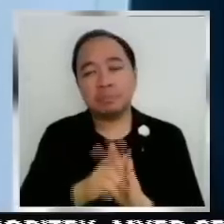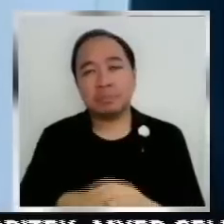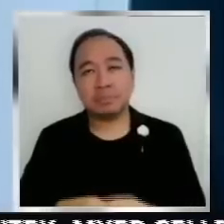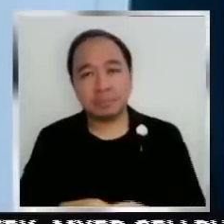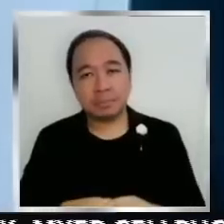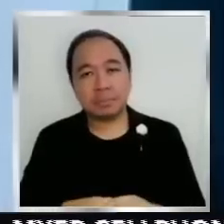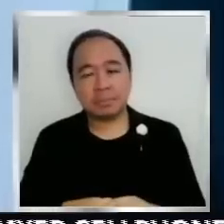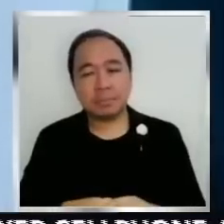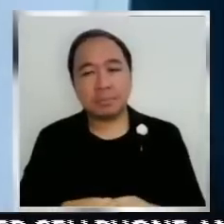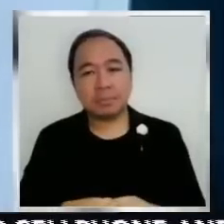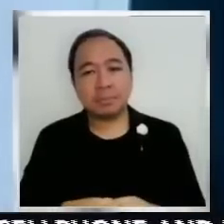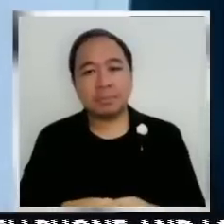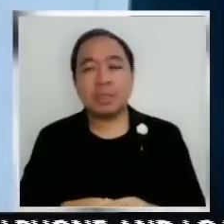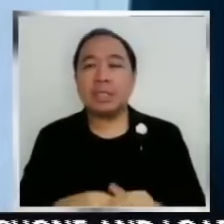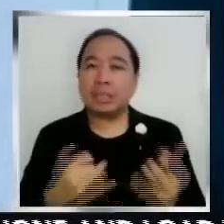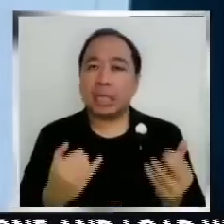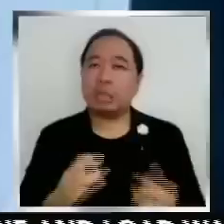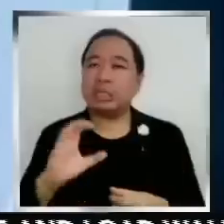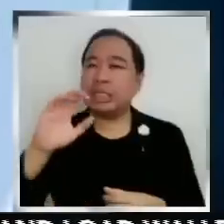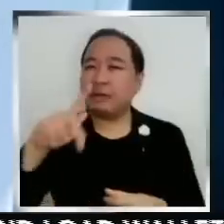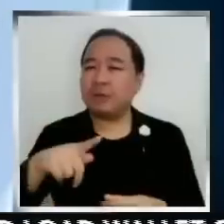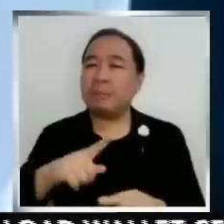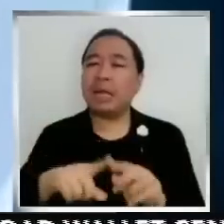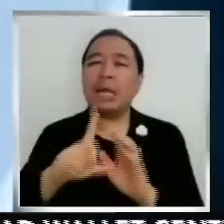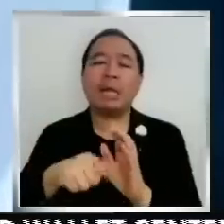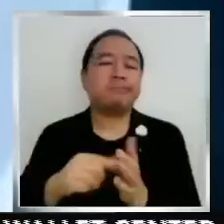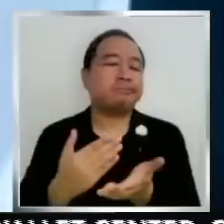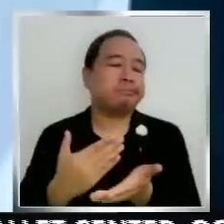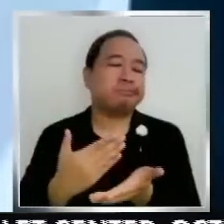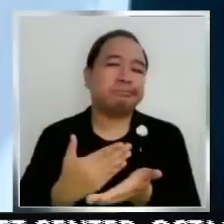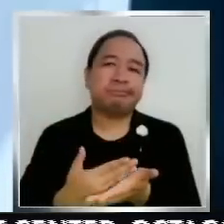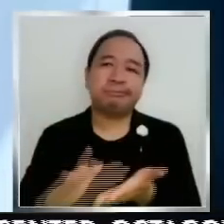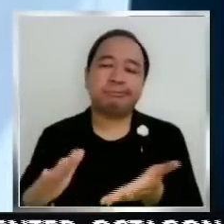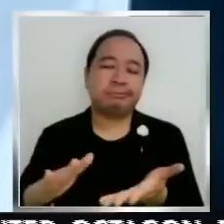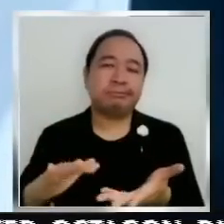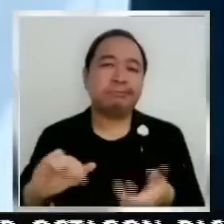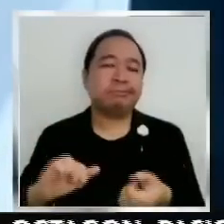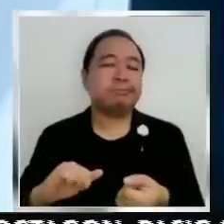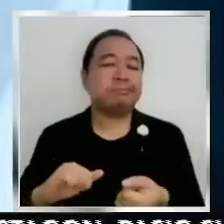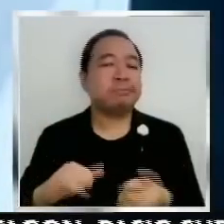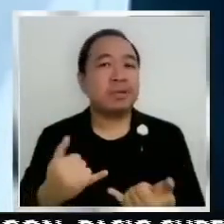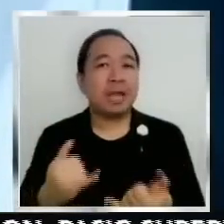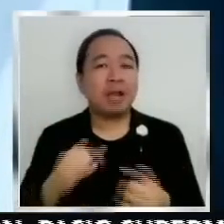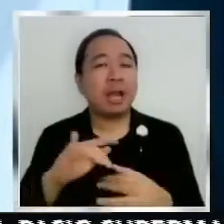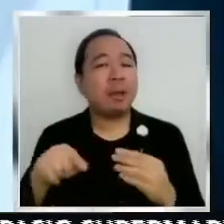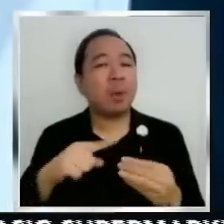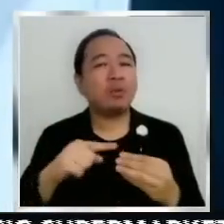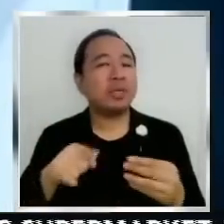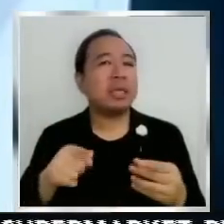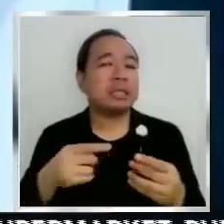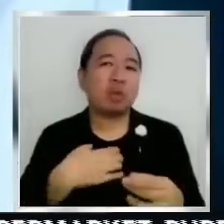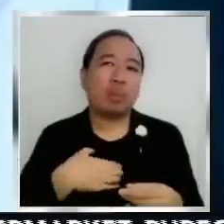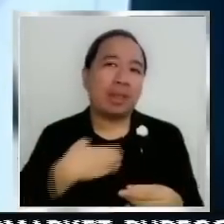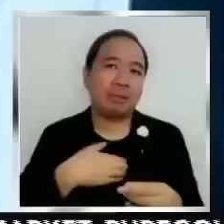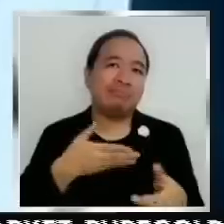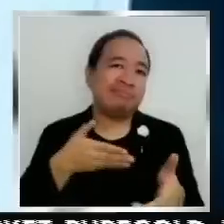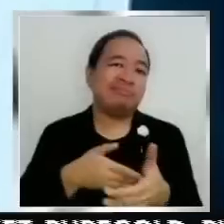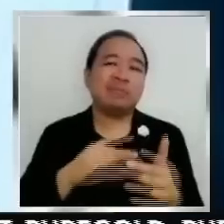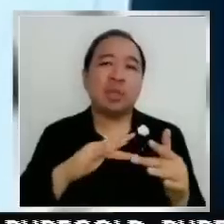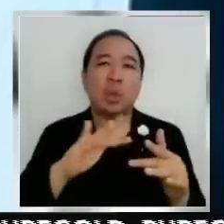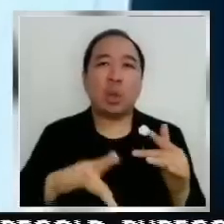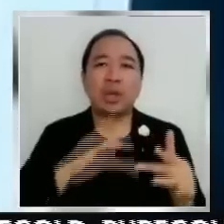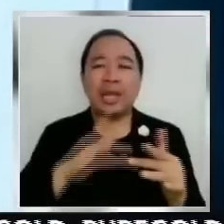Cellphone na naging bato pa. Dati na may inireklamong ganyan kaugnay ng online delivery. At dahil may iba pang kasong iba ang padala sa